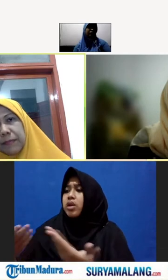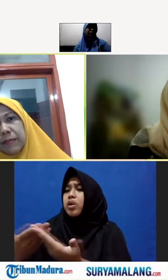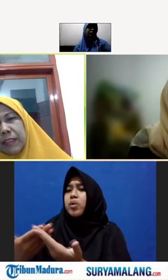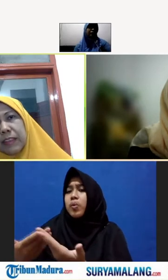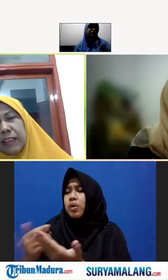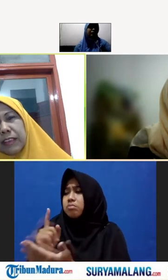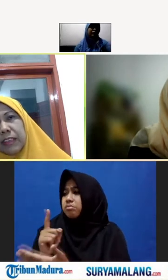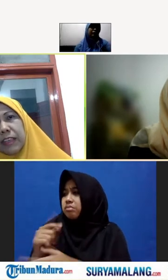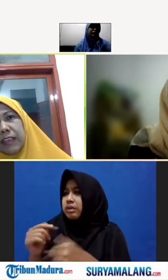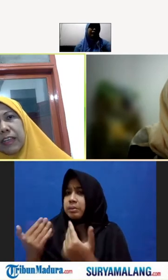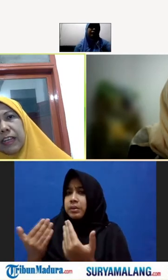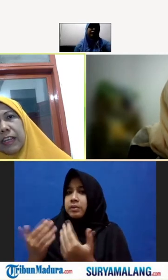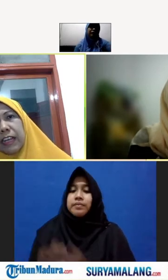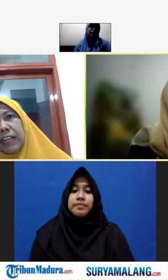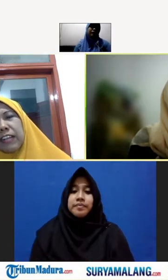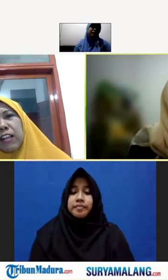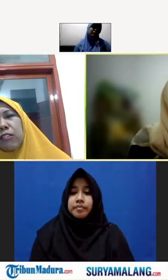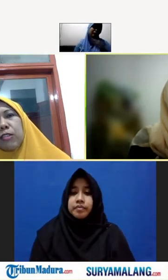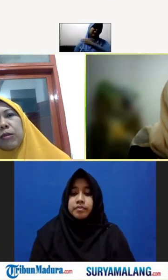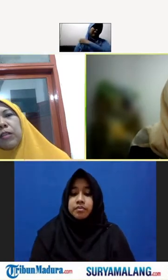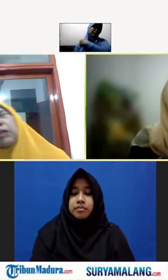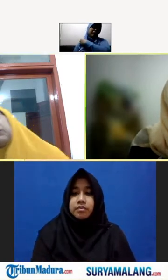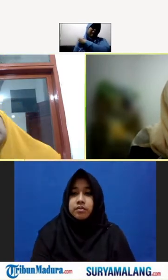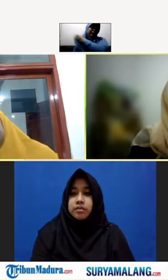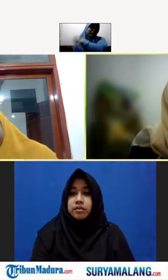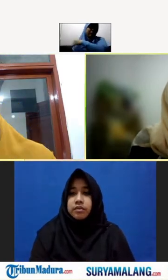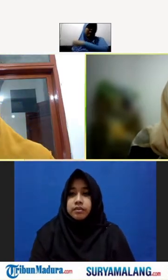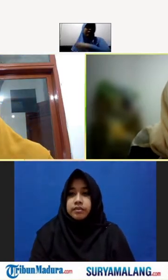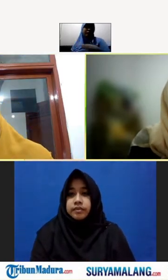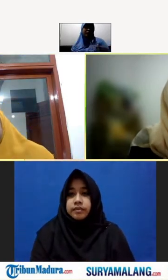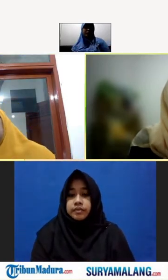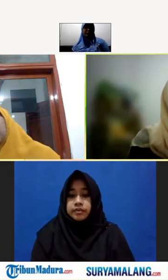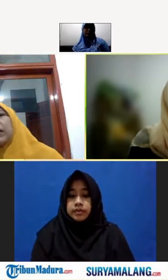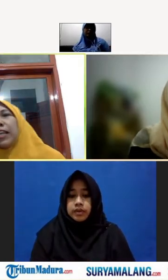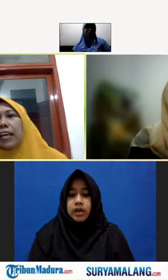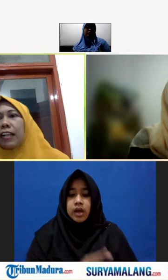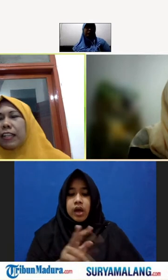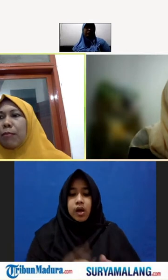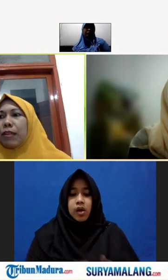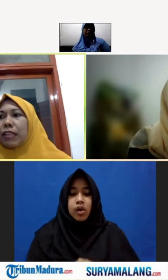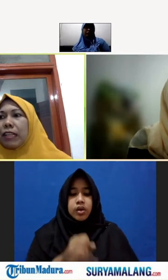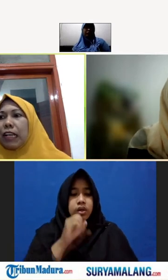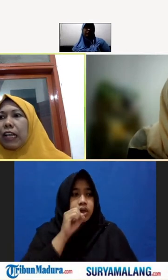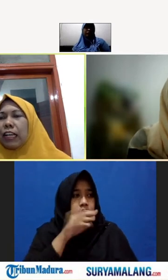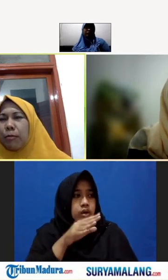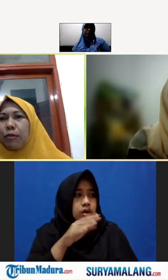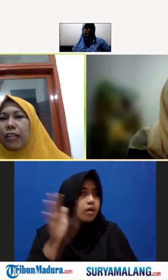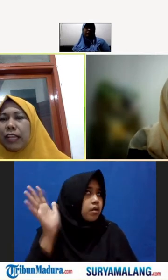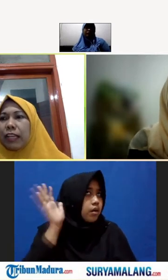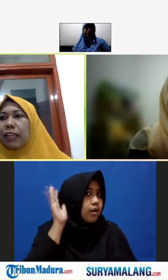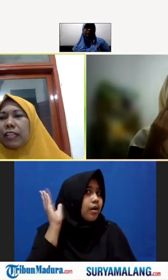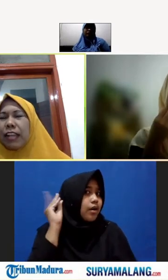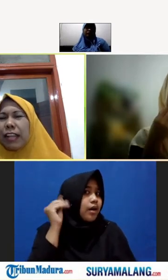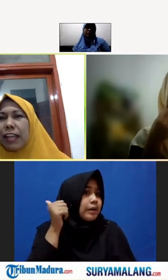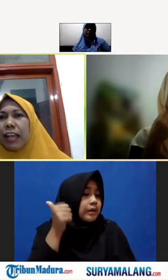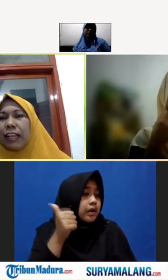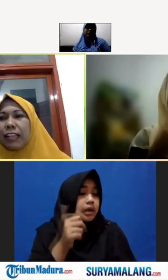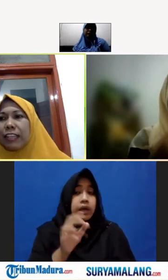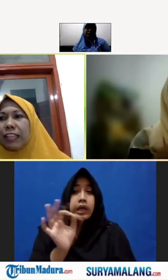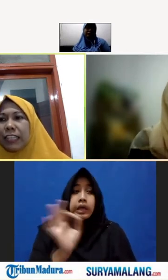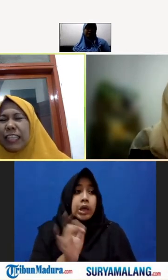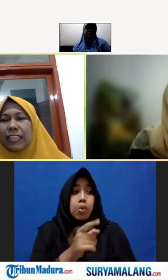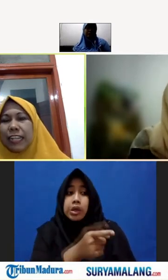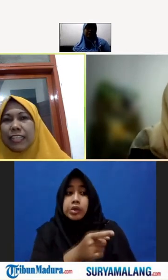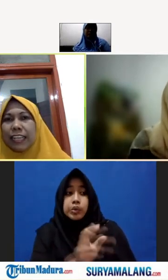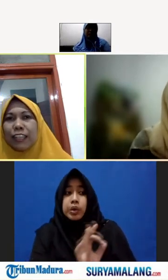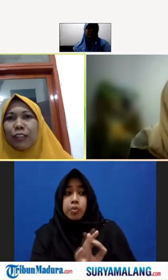Gitu. Nah, jadi kadang kalau dibilangi itu dia tuh dengar, tapi nggak boleh ke sana, nanti